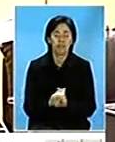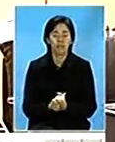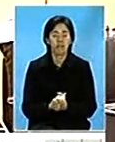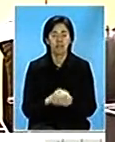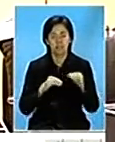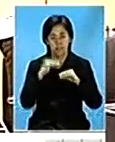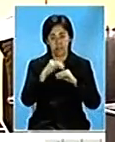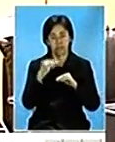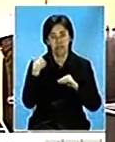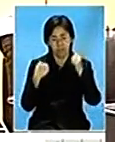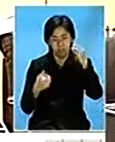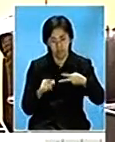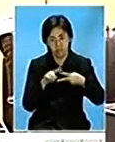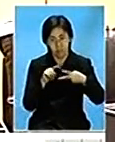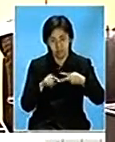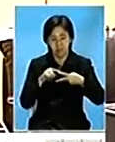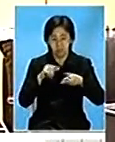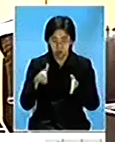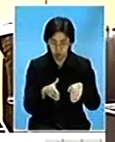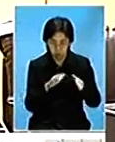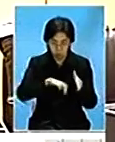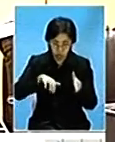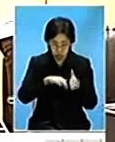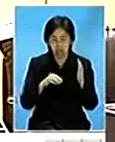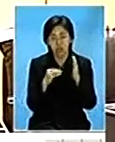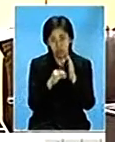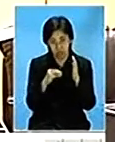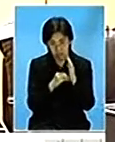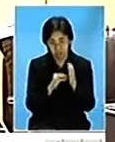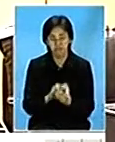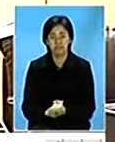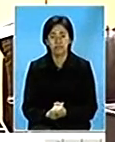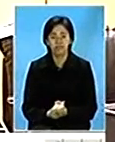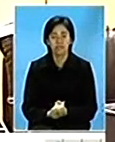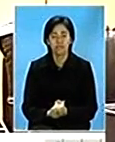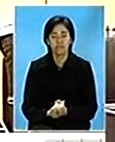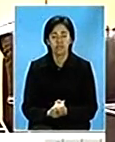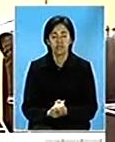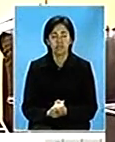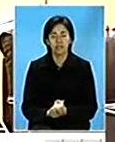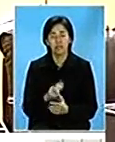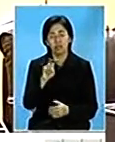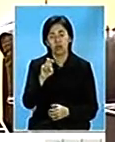การคือขุดลอกคูคลองในพื้นที่กรุงเทพมหานครจำนวน277สายในพื้น